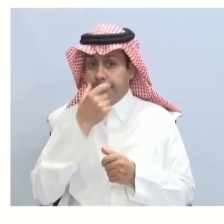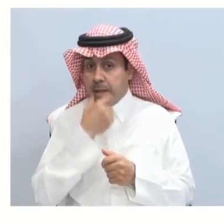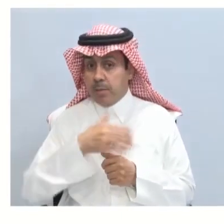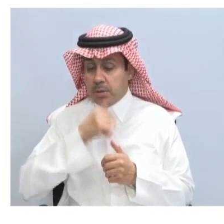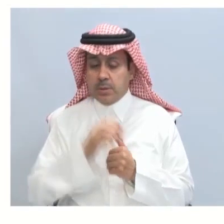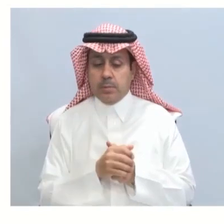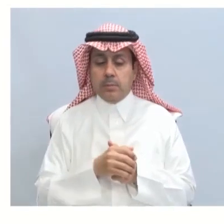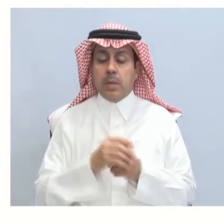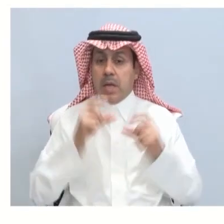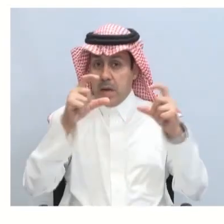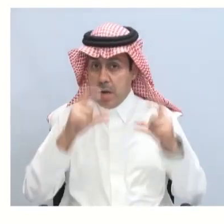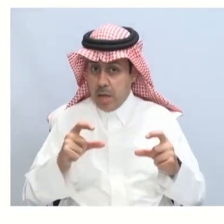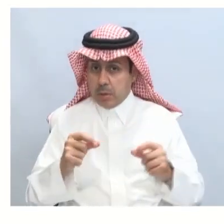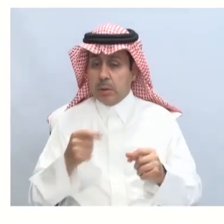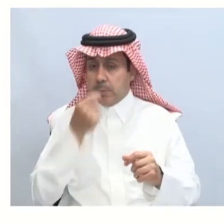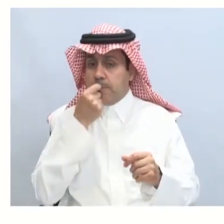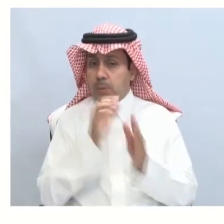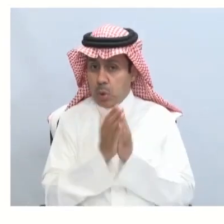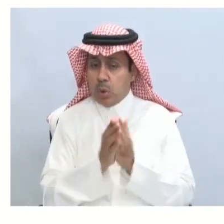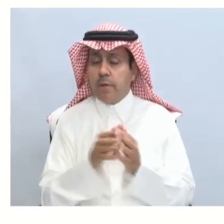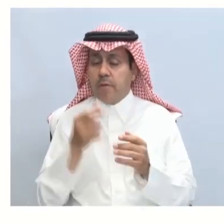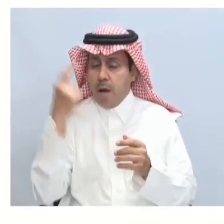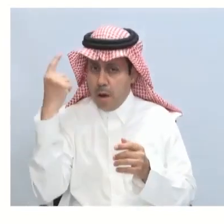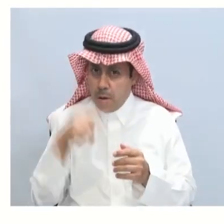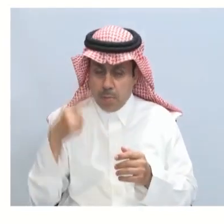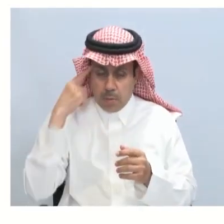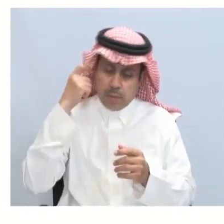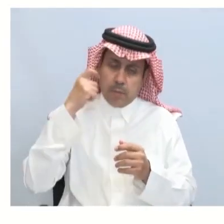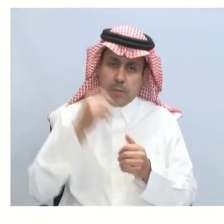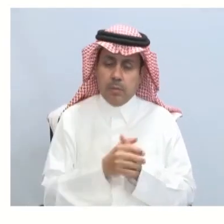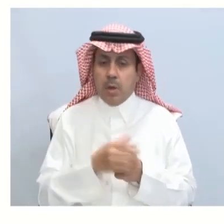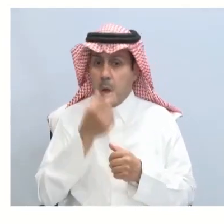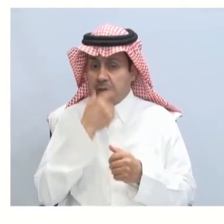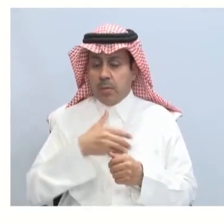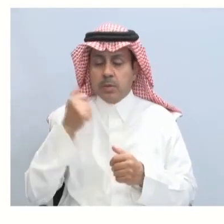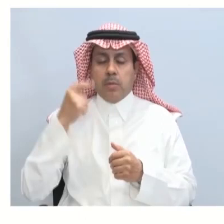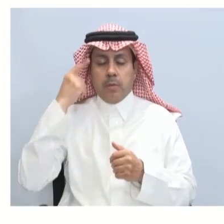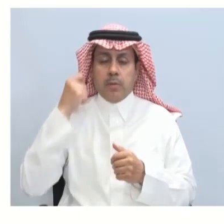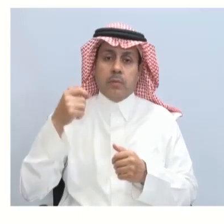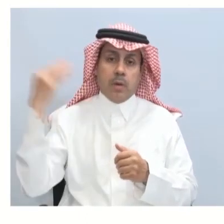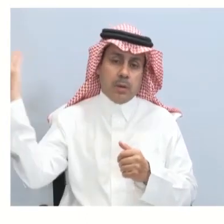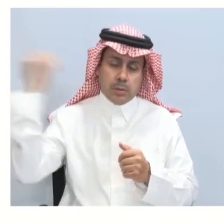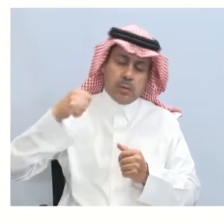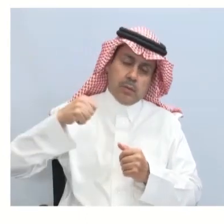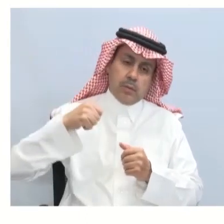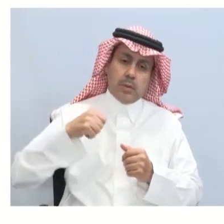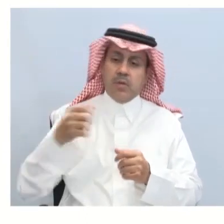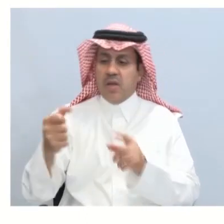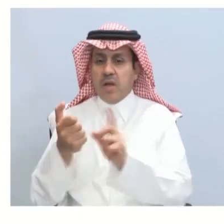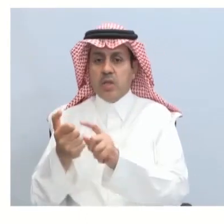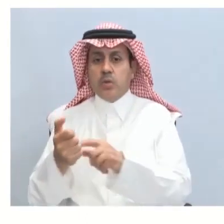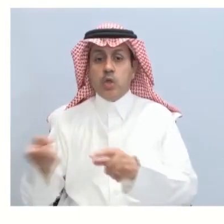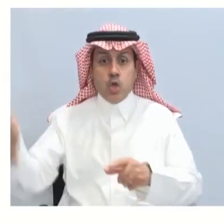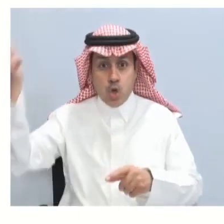معنا قول النبي صلى الله عليه وسلم من قتل نفسه بحديده فحديدته في يده